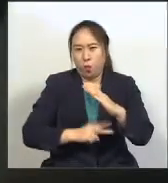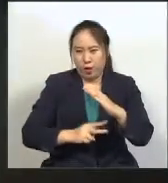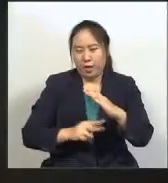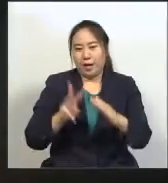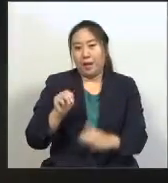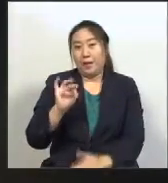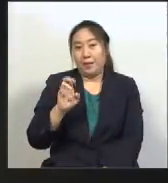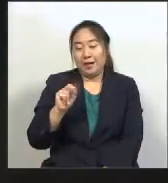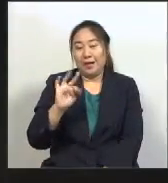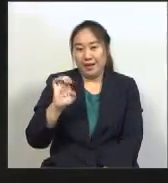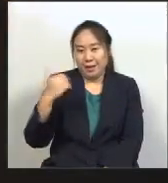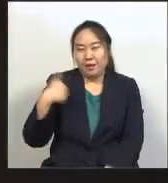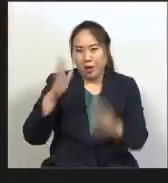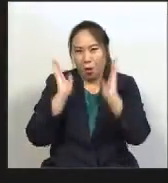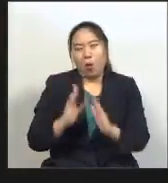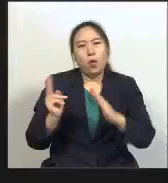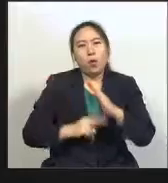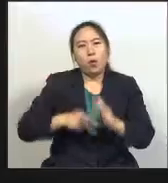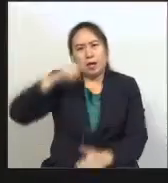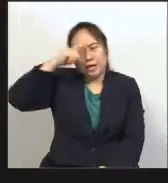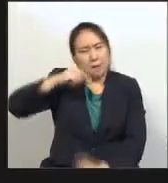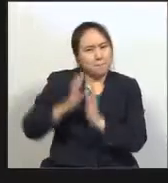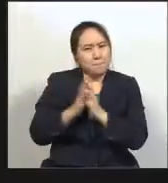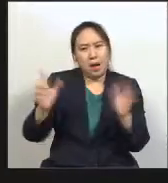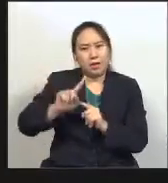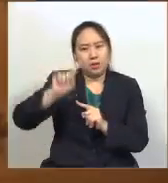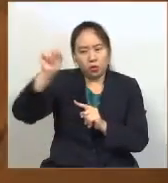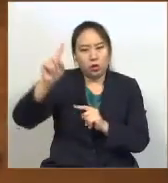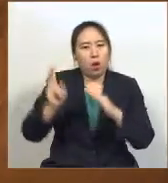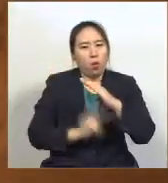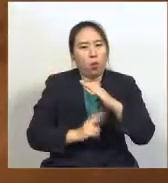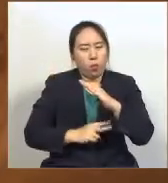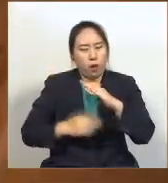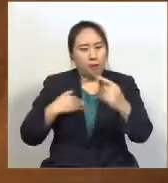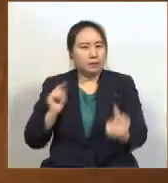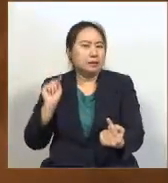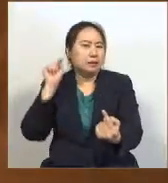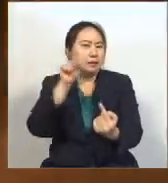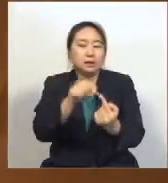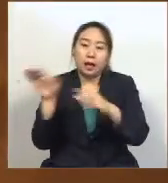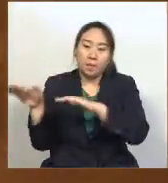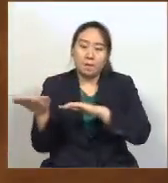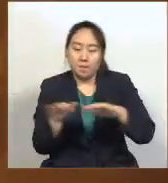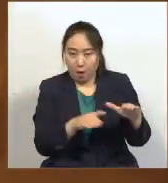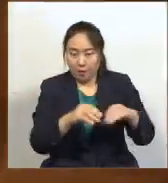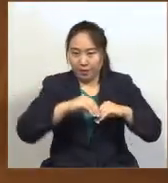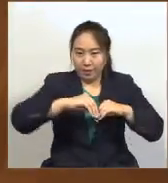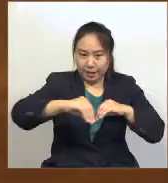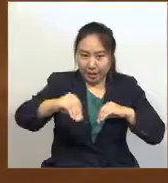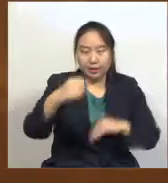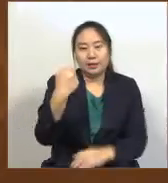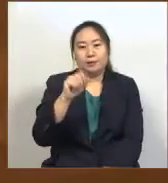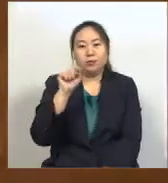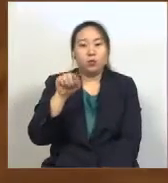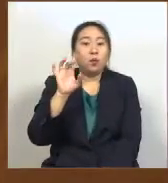ธอนที่จะมีนักวิ่งในประเทศไทยมากที่สุดวิ่งเพื่อเข้าเส้นชัยไปพร้อมๆกันด้วยระยะทา